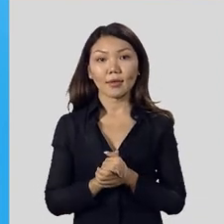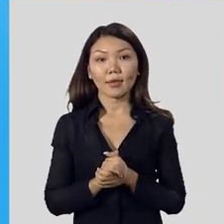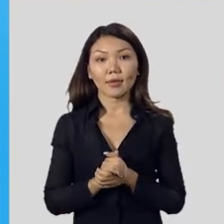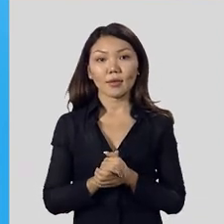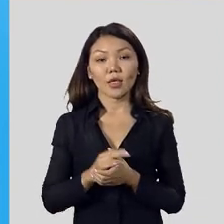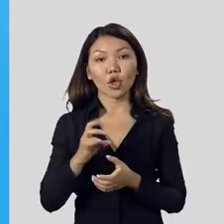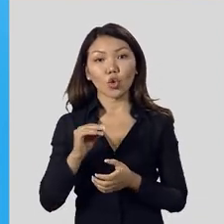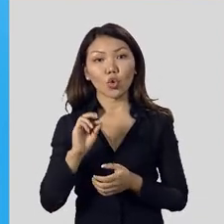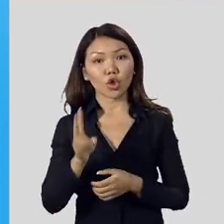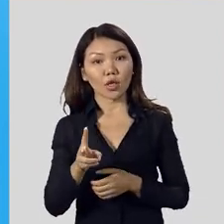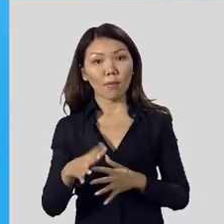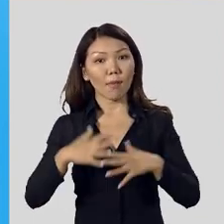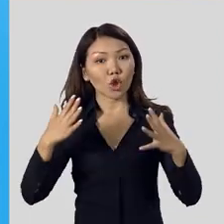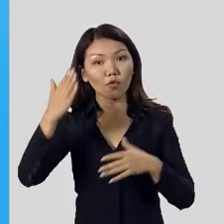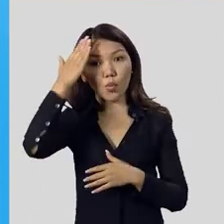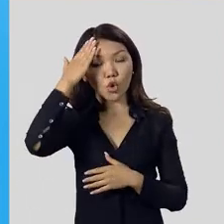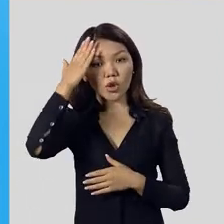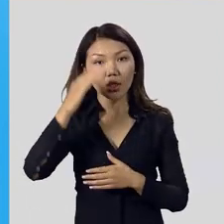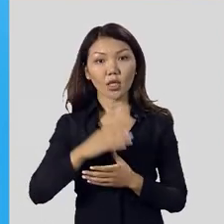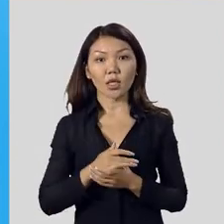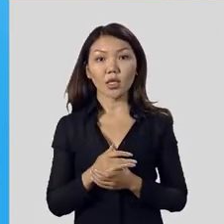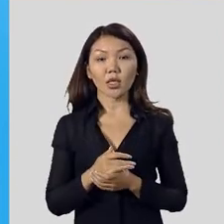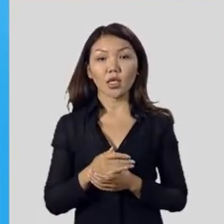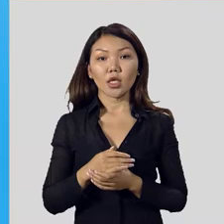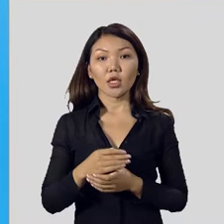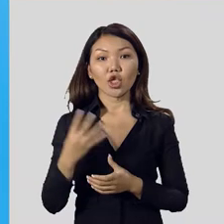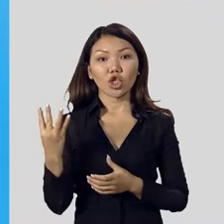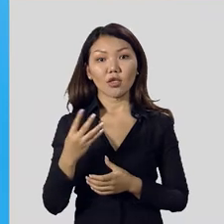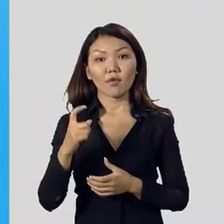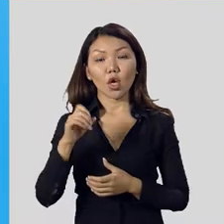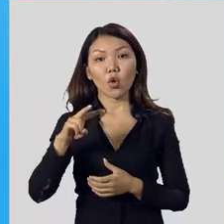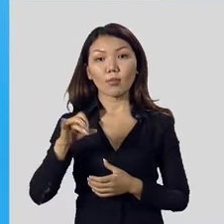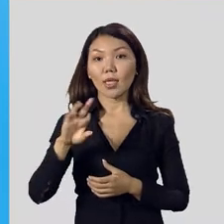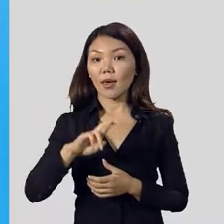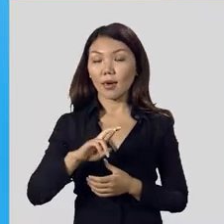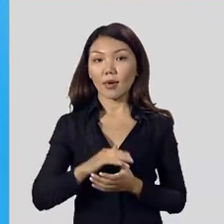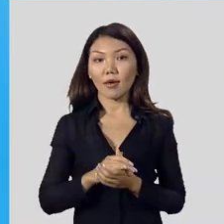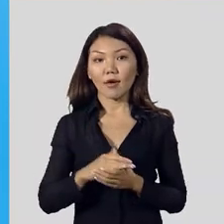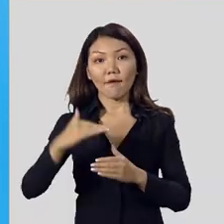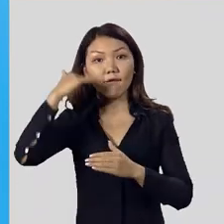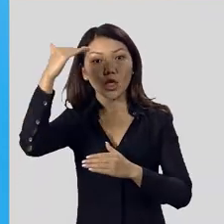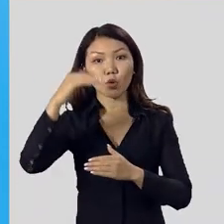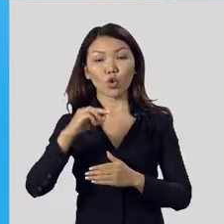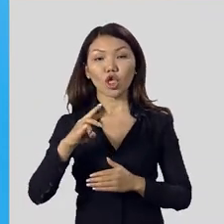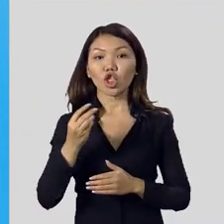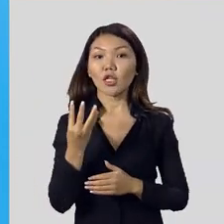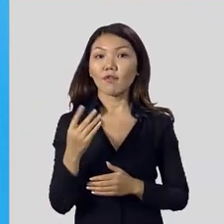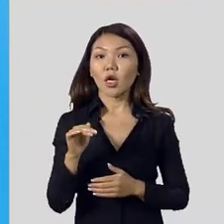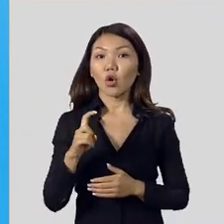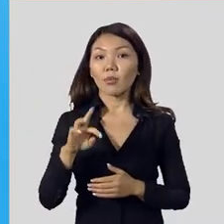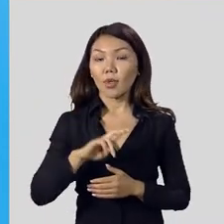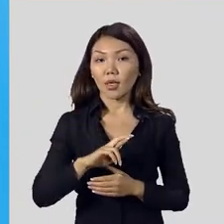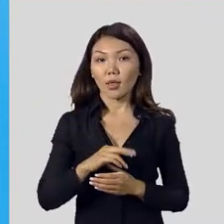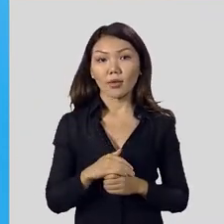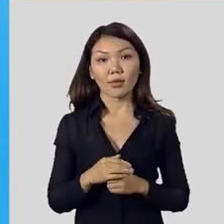ножек, большого мозга и четверохолмия. Верхние бугры четверохолмия – центры